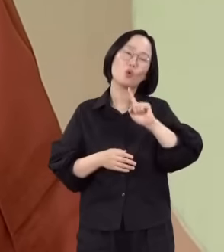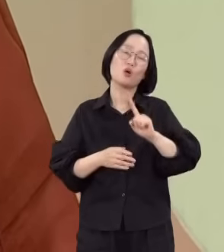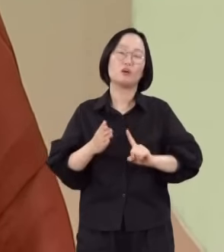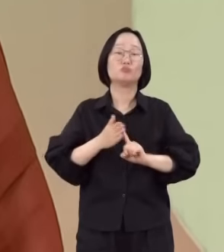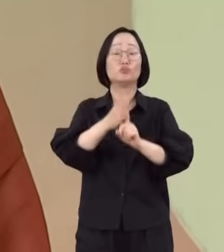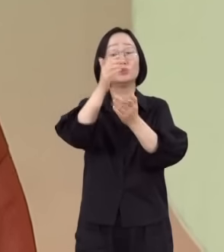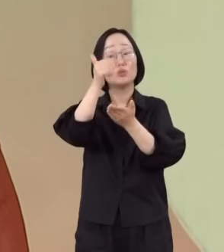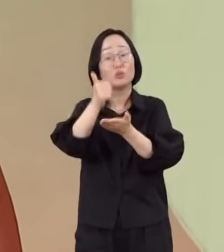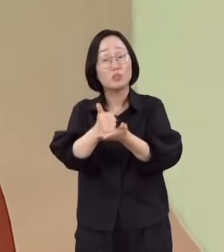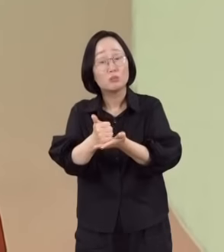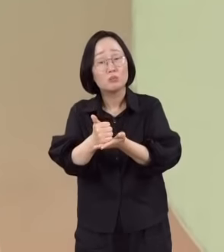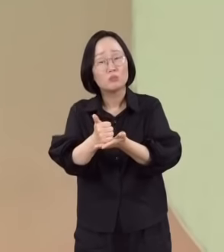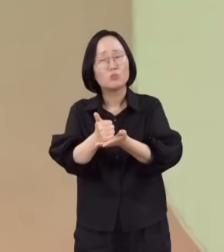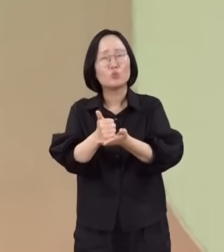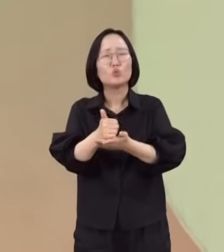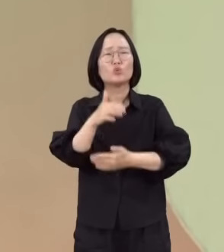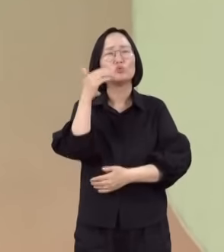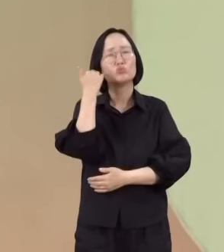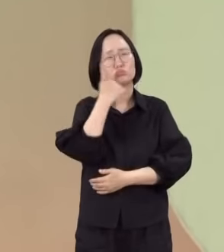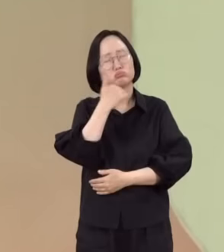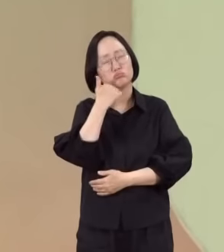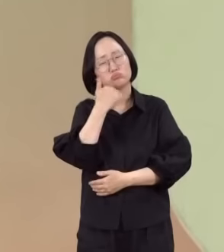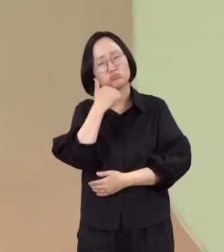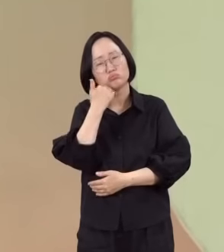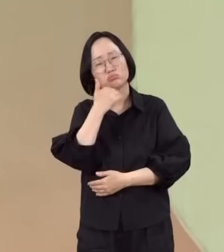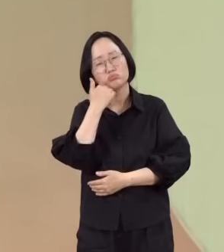부처님은 어떤 분이시길래